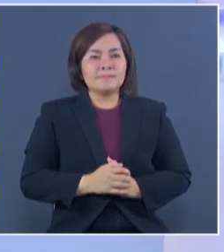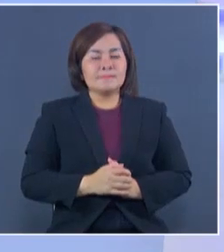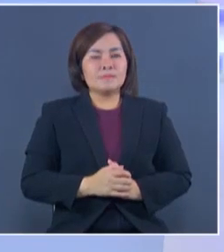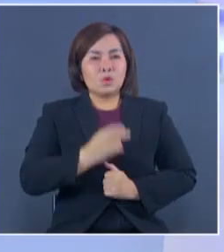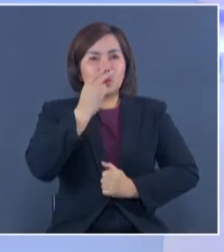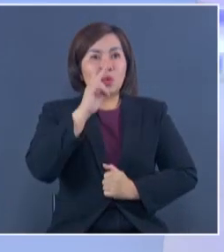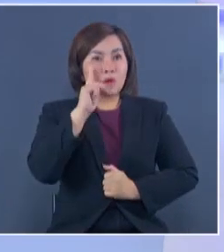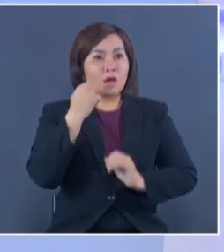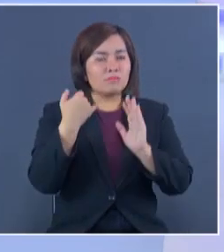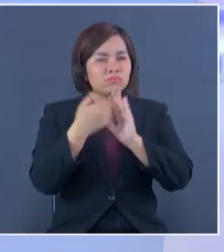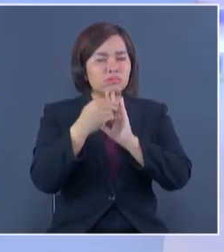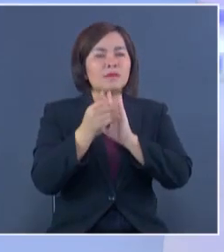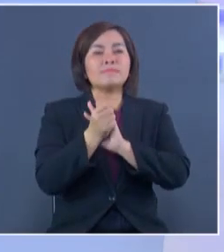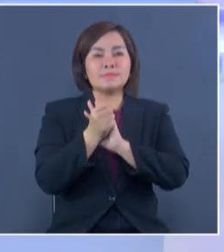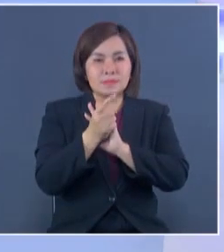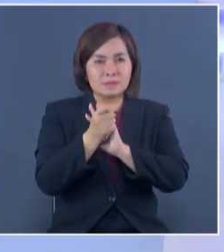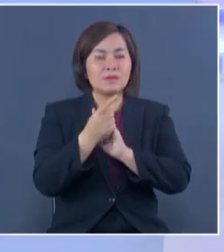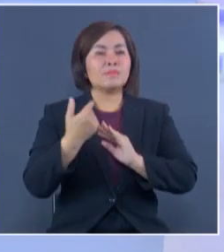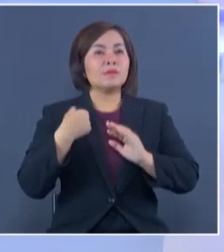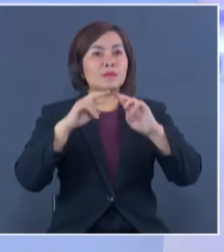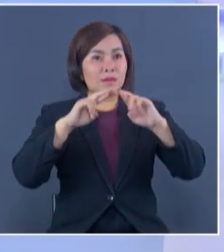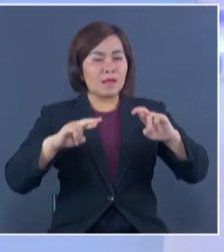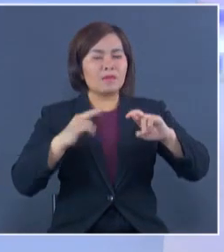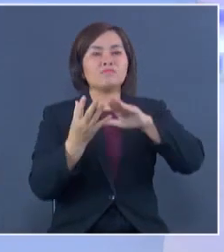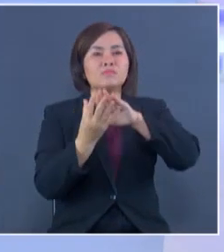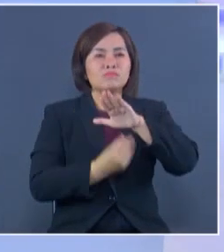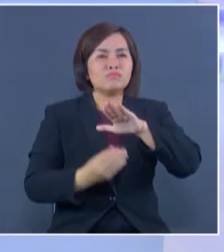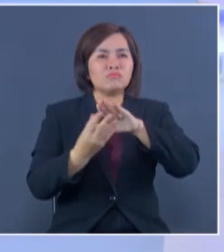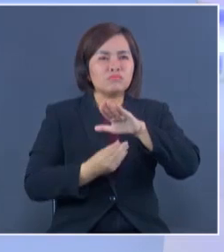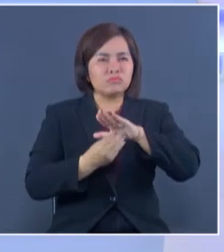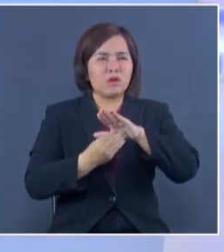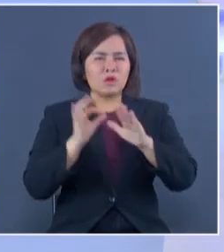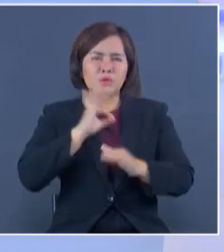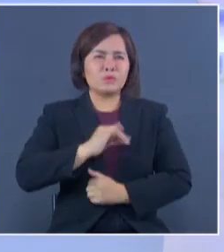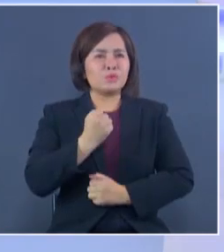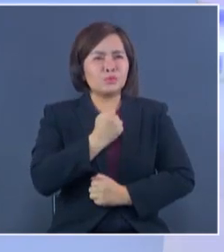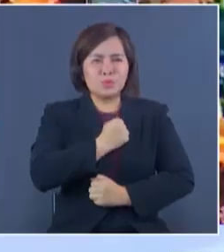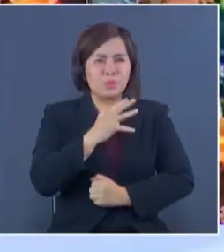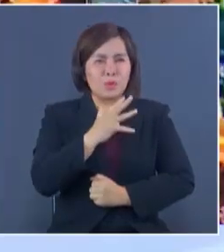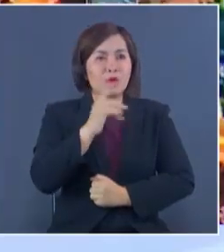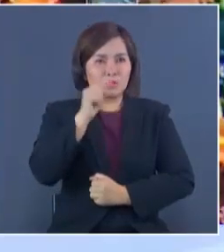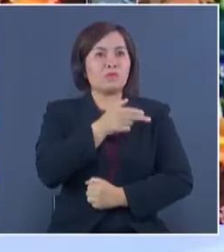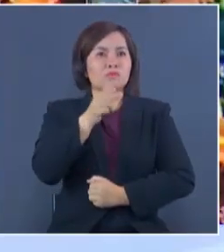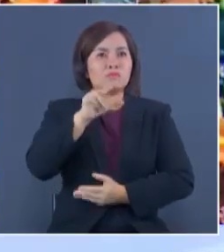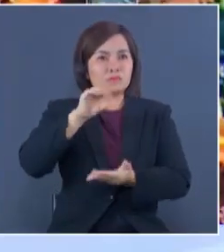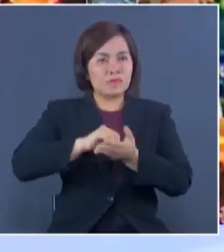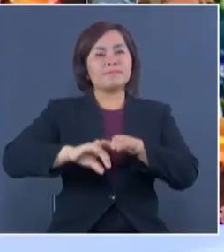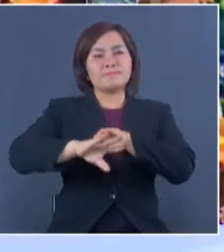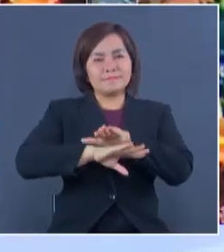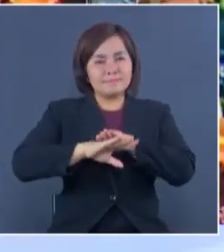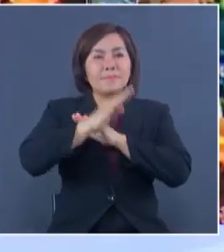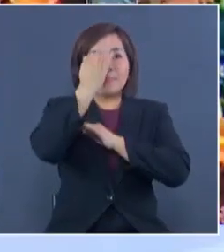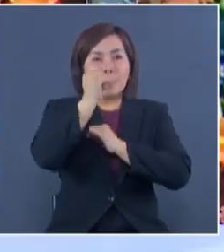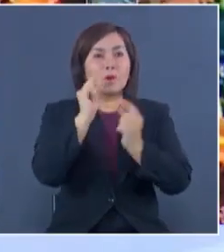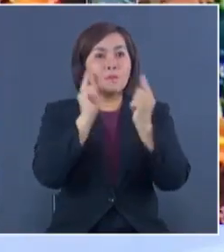ส่วนที่จังหวัดศรีสะเกษค่ะเจ้าของร้านถ่ายเอกสารบอกสุดจะทนไม่ไหวจริงๆตัดสินใจต้องถ่ายคลิปเอาไว้ค่ะพระ